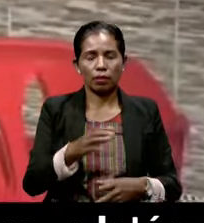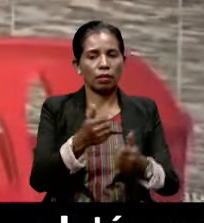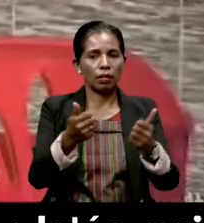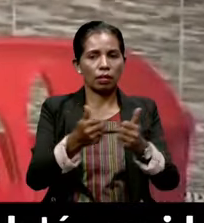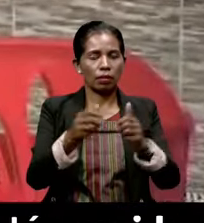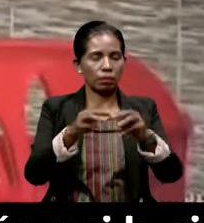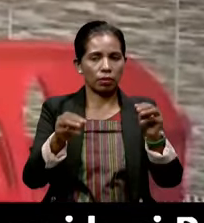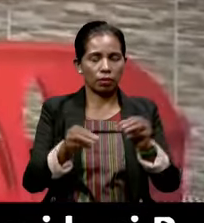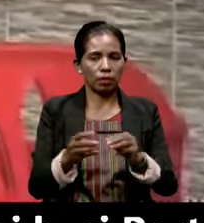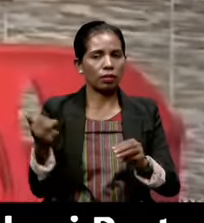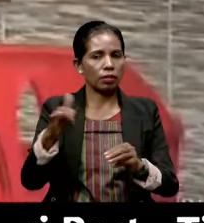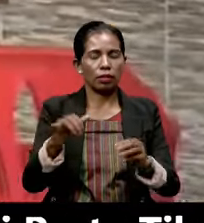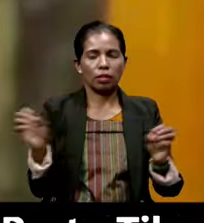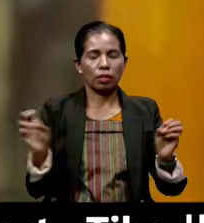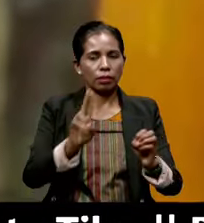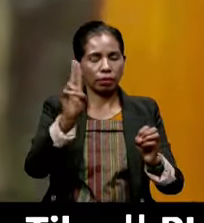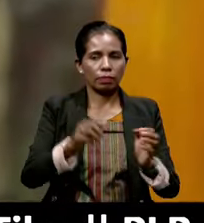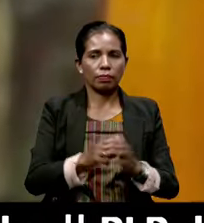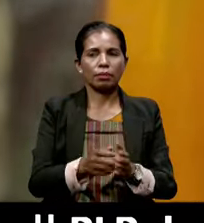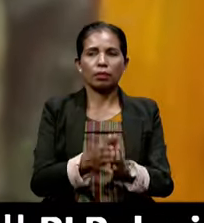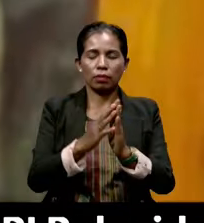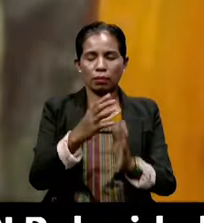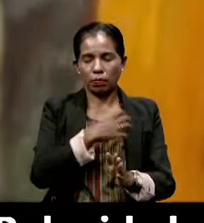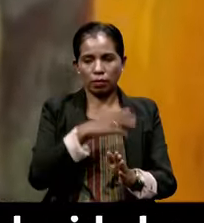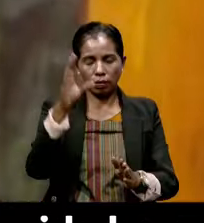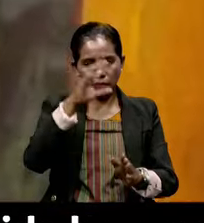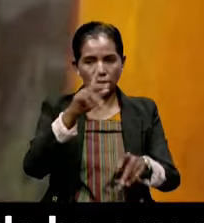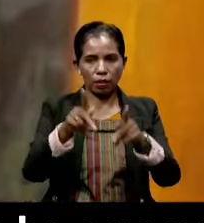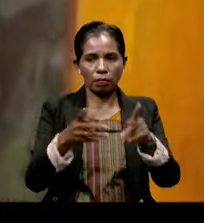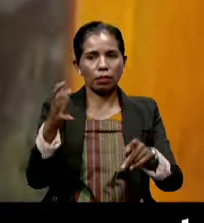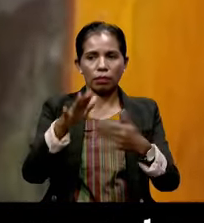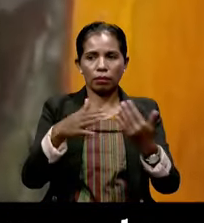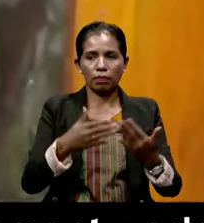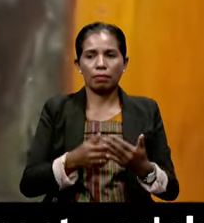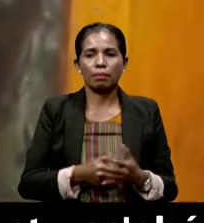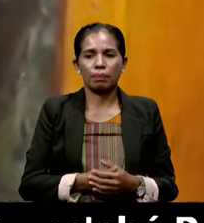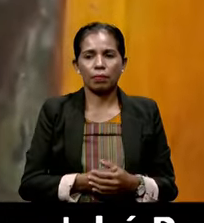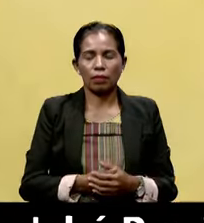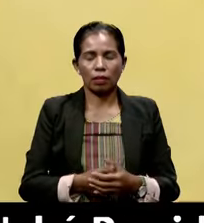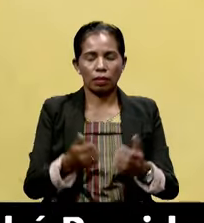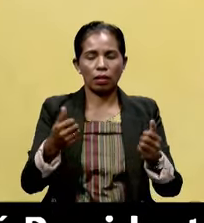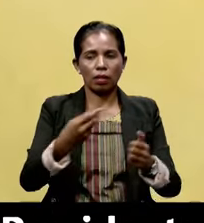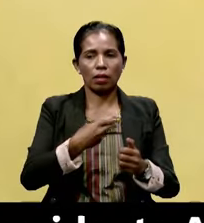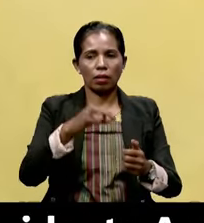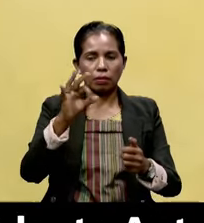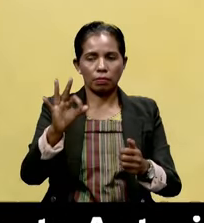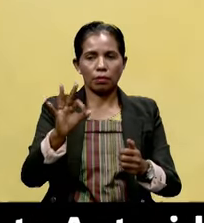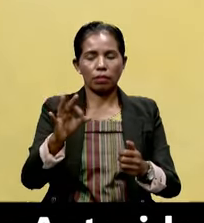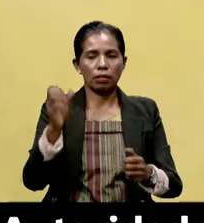lau? Vítima Pedro do Carmo Pinto suba polisi atau buka tuir suspeito sira. Armari sira tudah raun, istatu mau